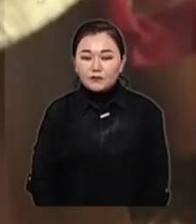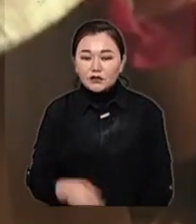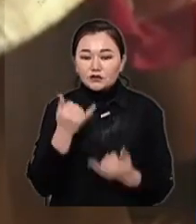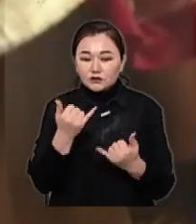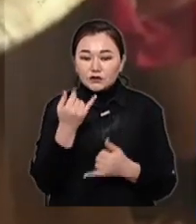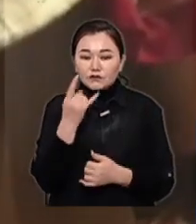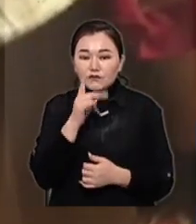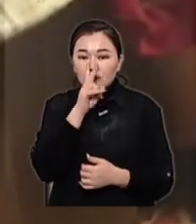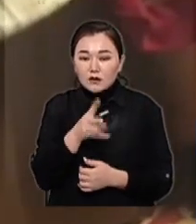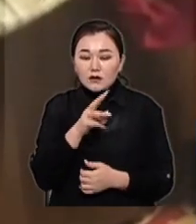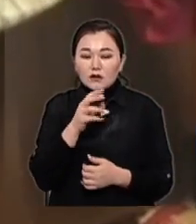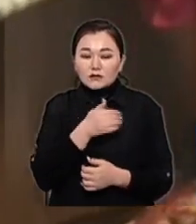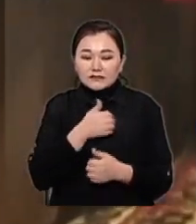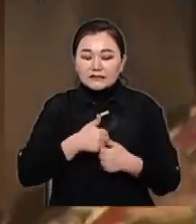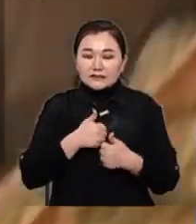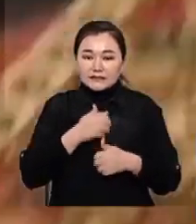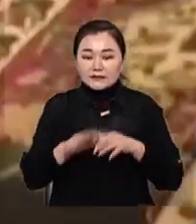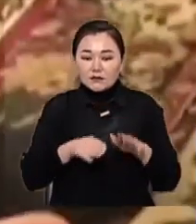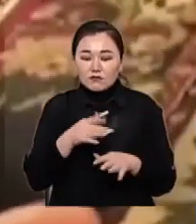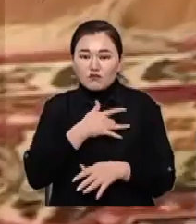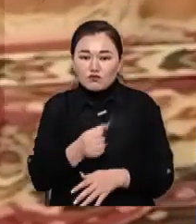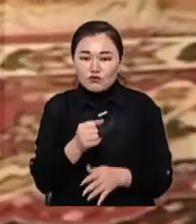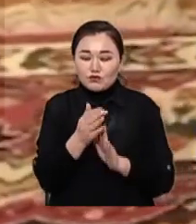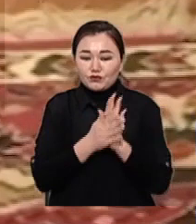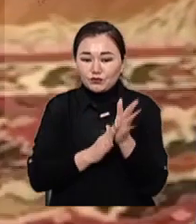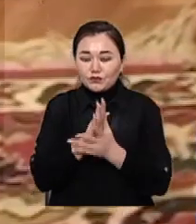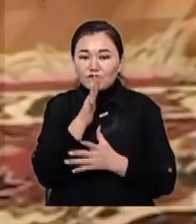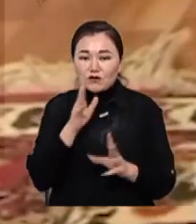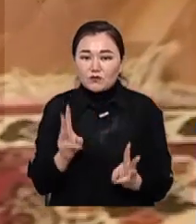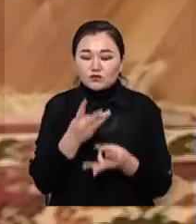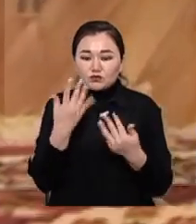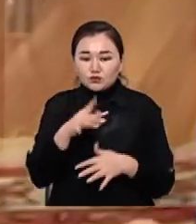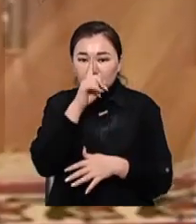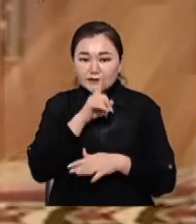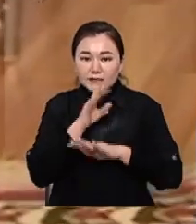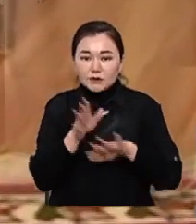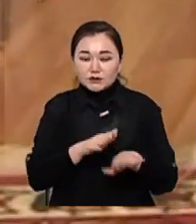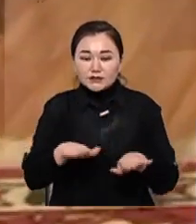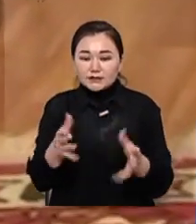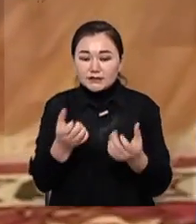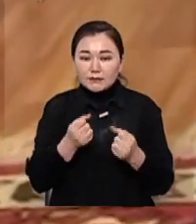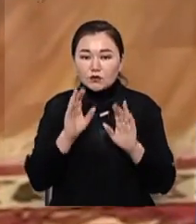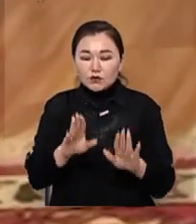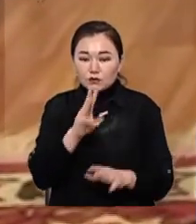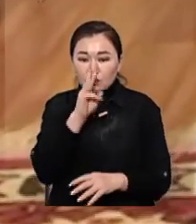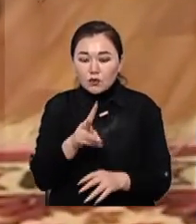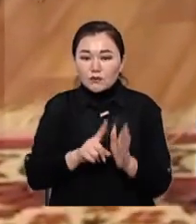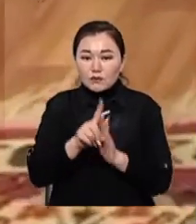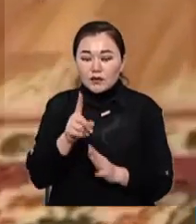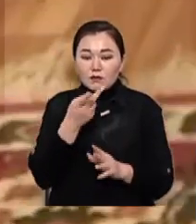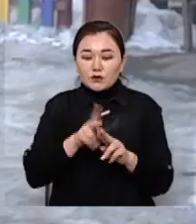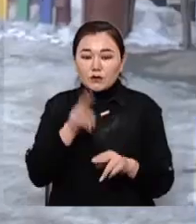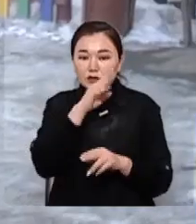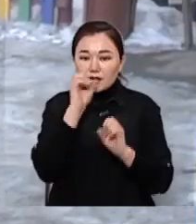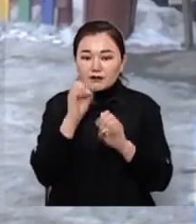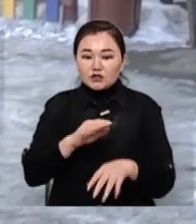Сегодня двухлетний Ваня уже пытается наступать на больную ножку. С момента получения ожога прошел месяц. В детсады берут детей только с 3 лет, поэтому родители